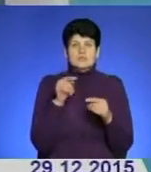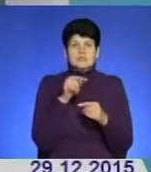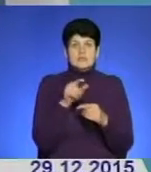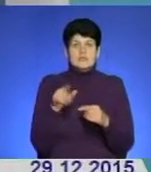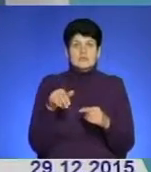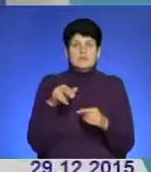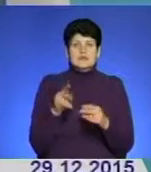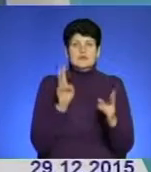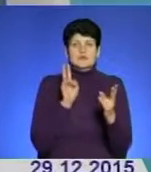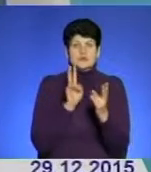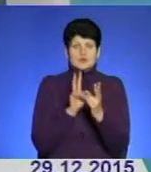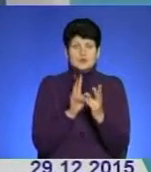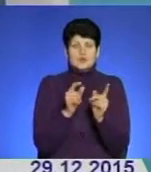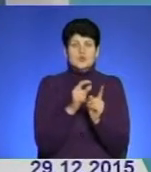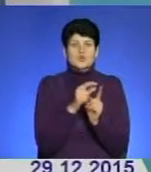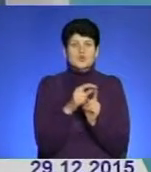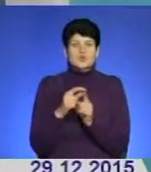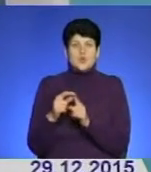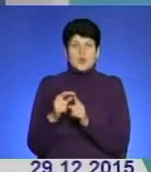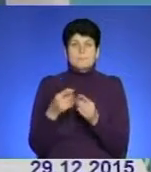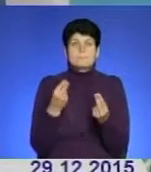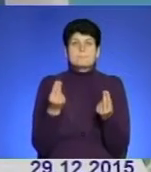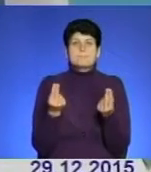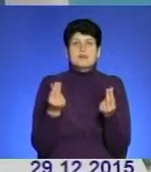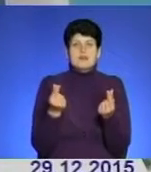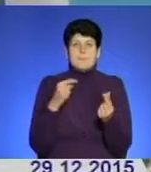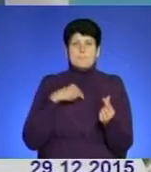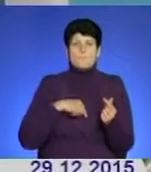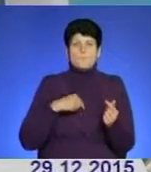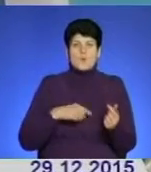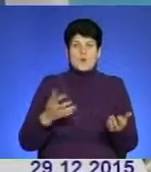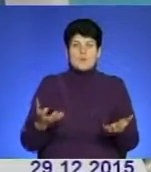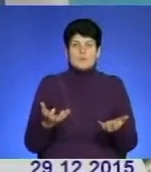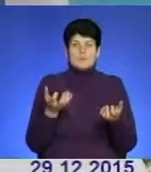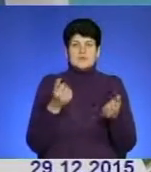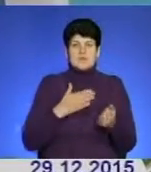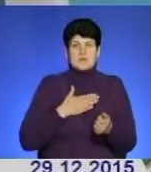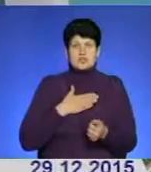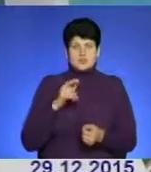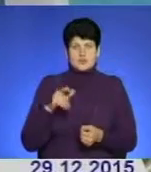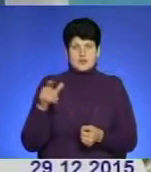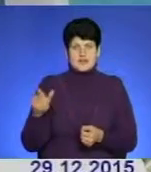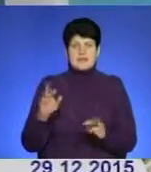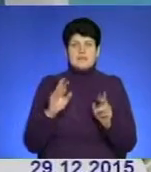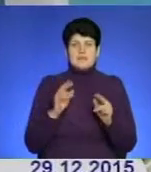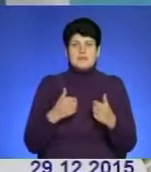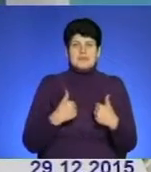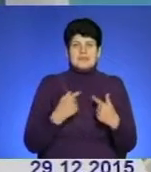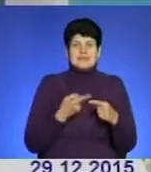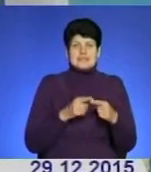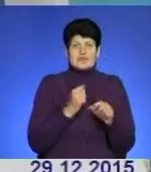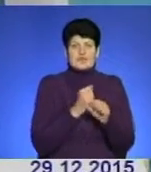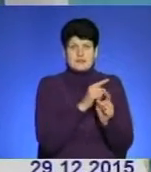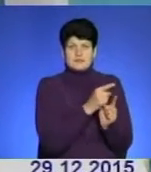зустріч. Словом, матеріально, морально підтримати наших людей. Якби ми це робили всі ці